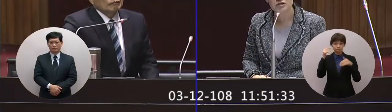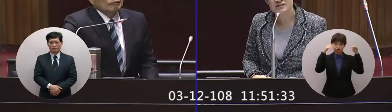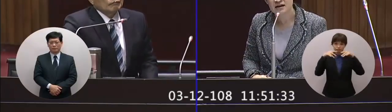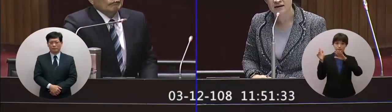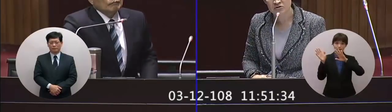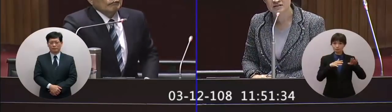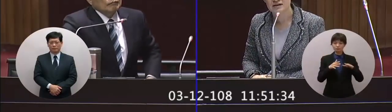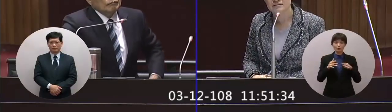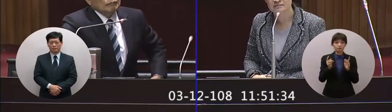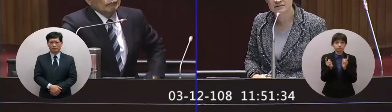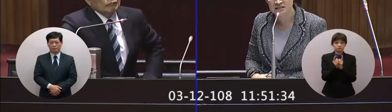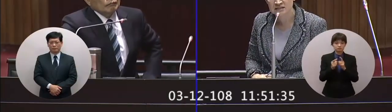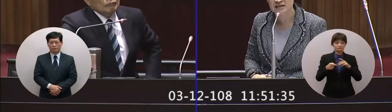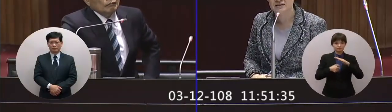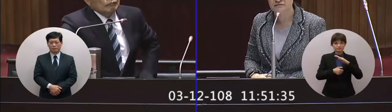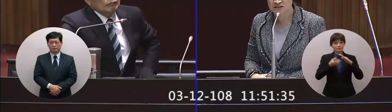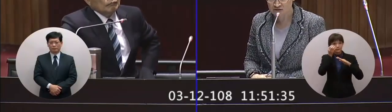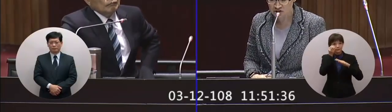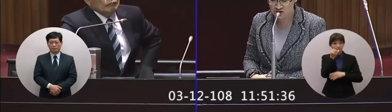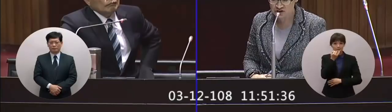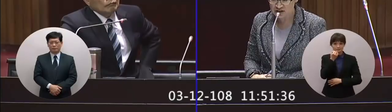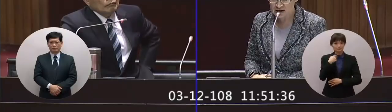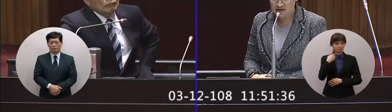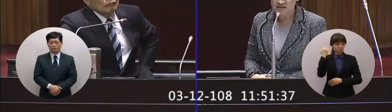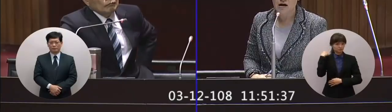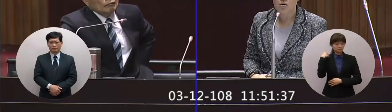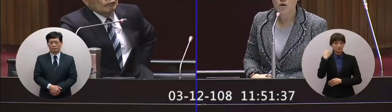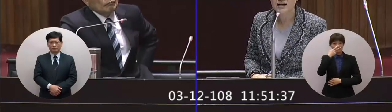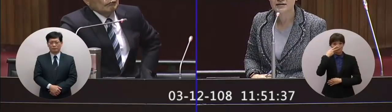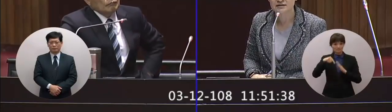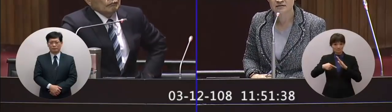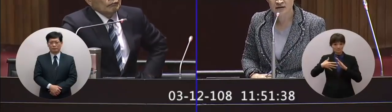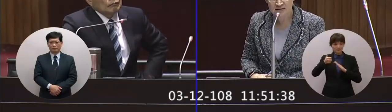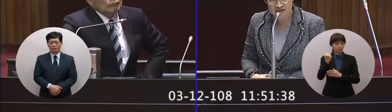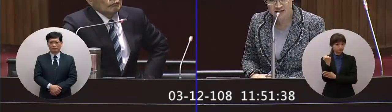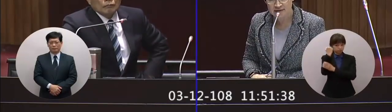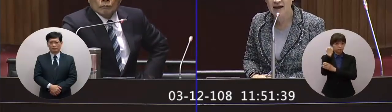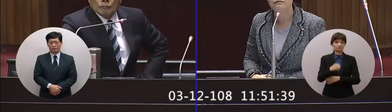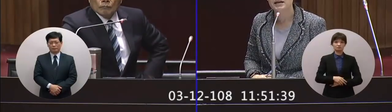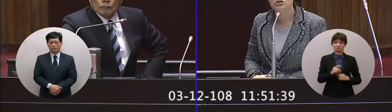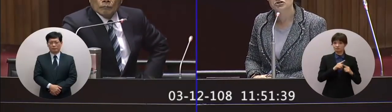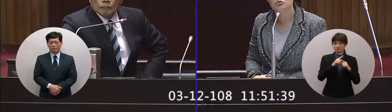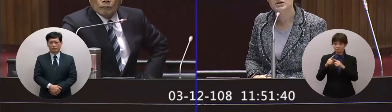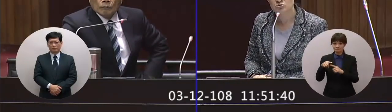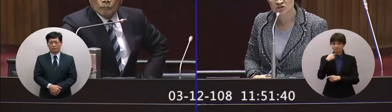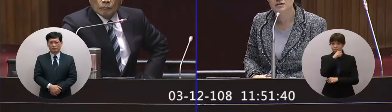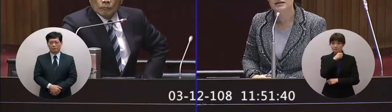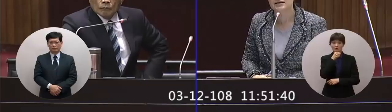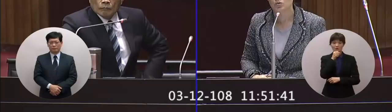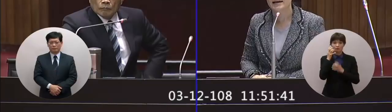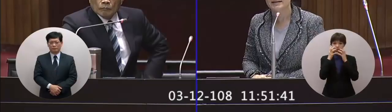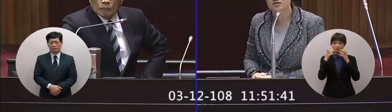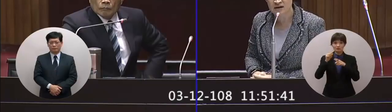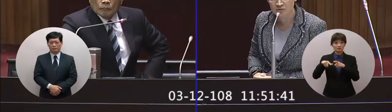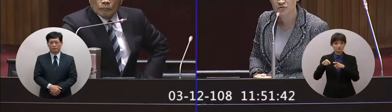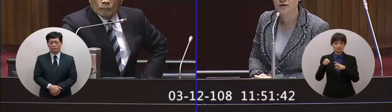在前院长赖院长期间也非常支持，也到花莲的这个台肥，也就是我们所设